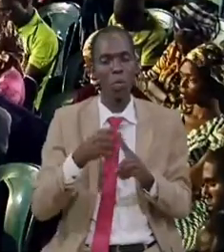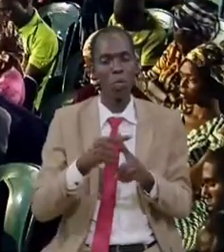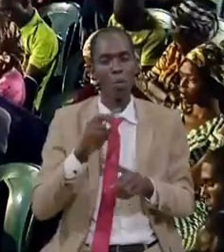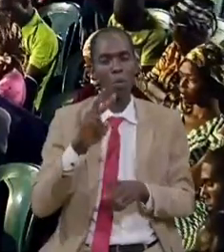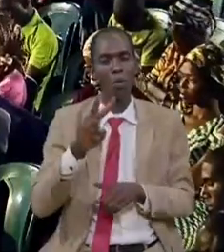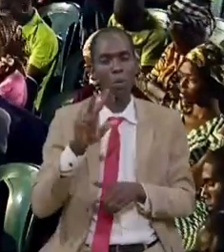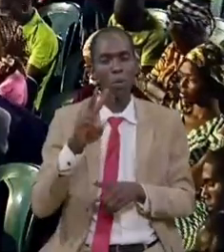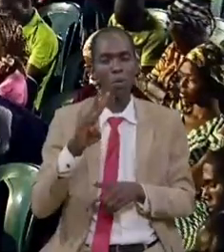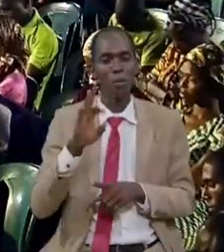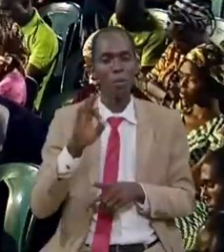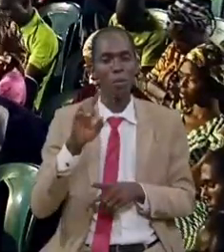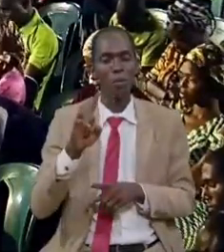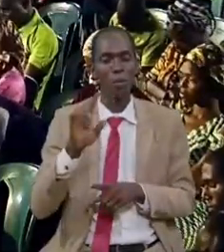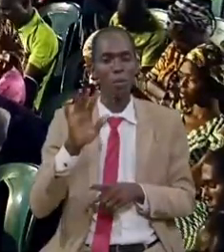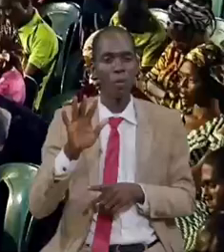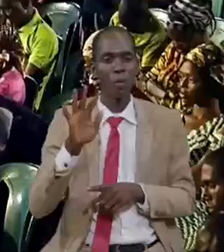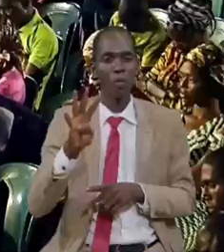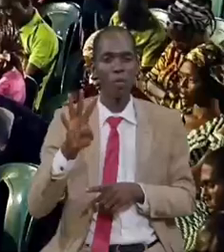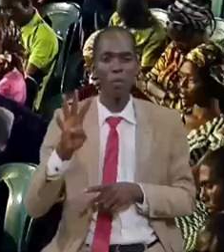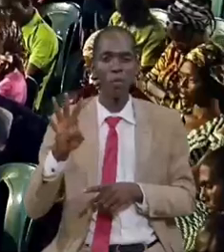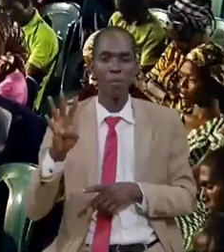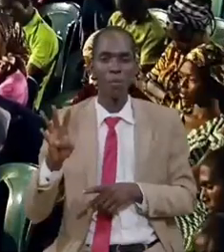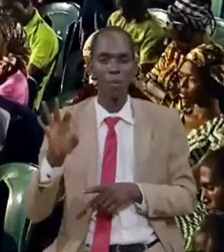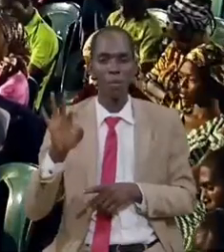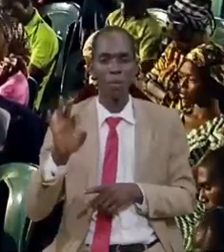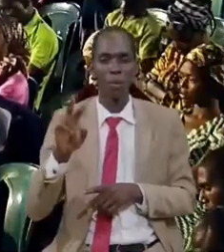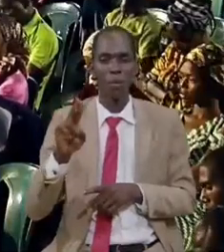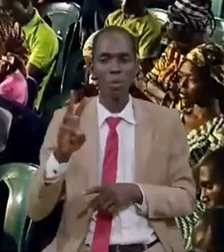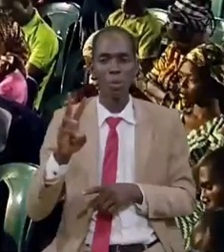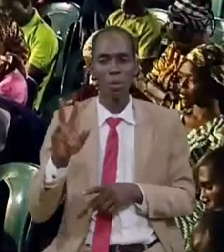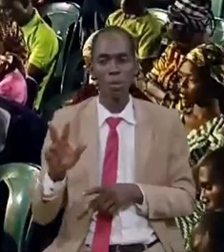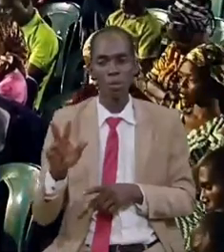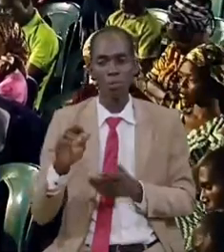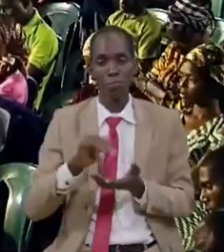Vous pouvez nous connecter par sur ce numéro plus 234